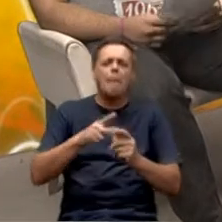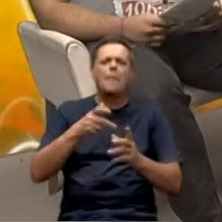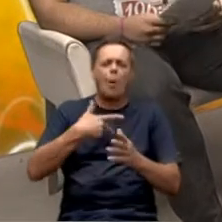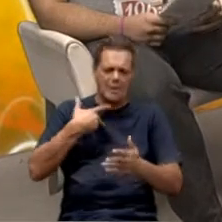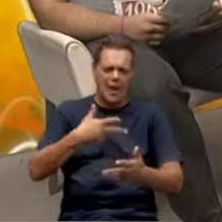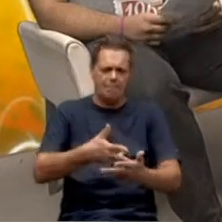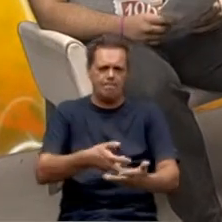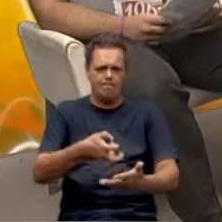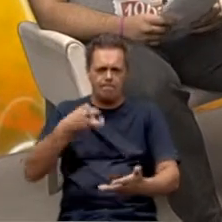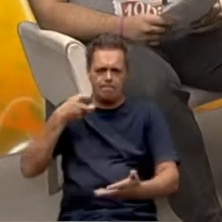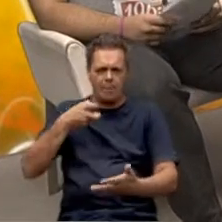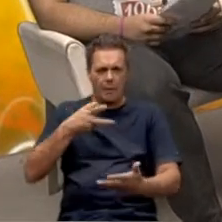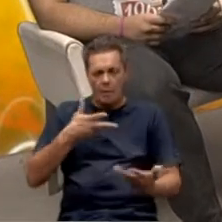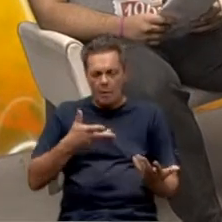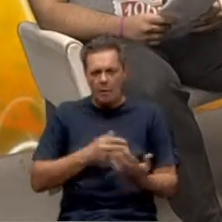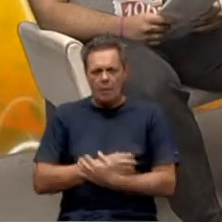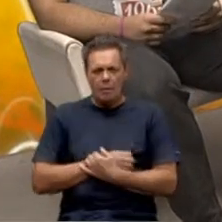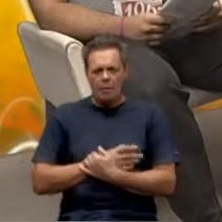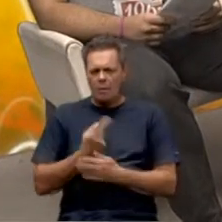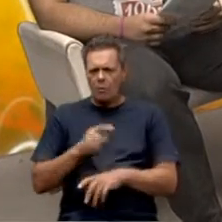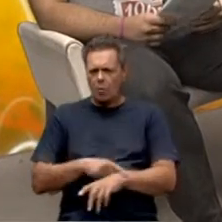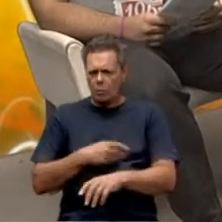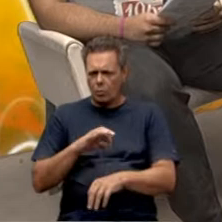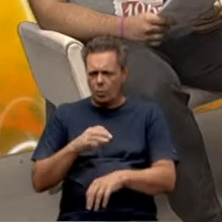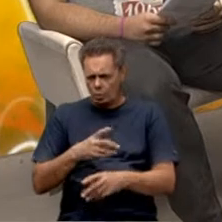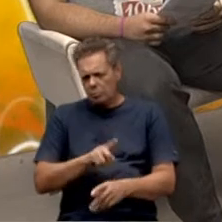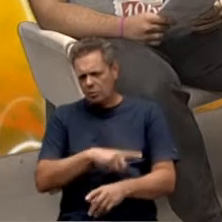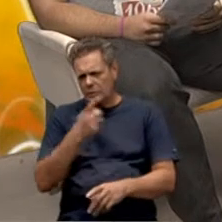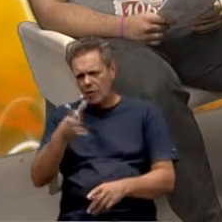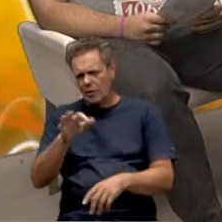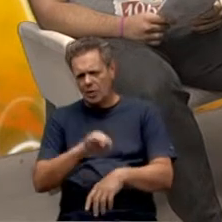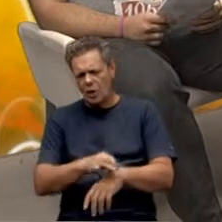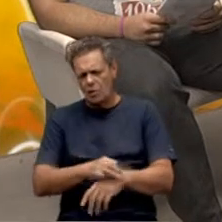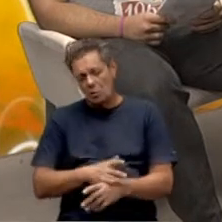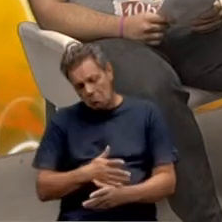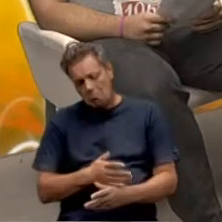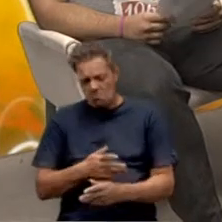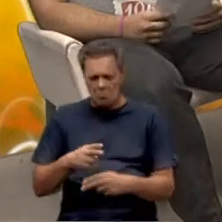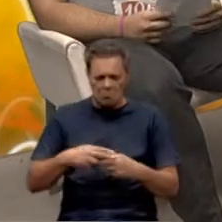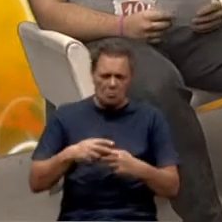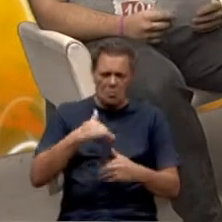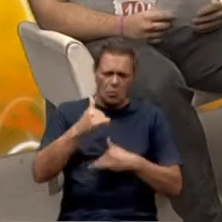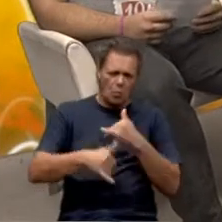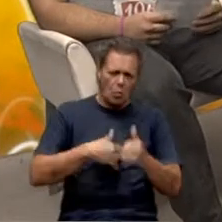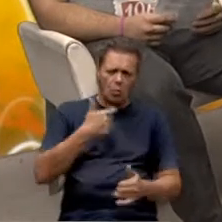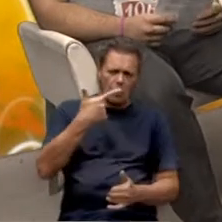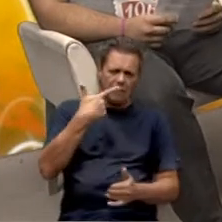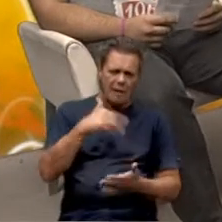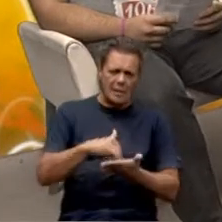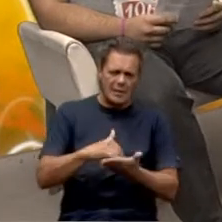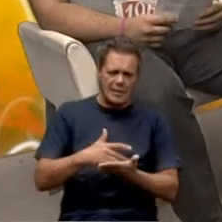otkrili o čemu se radi zapravo. Koliko je dugo trajalo vaše liječenje? Trajalo je godinu i dva mjeseca sam išao